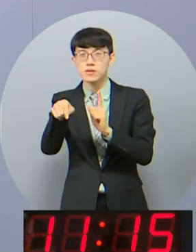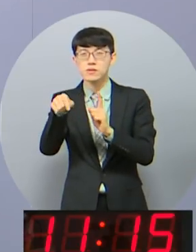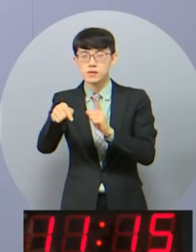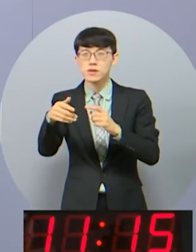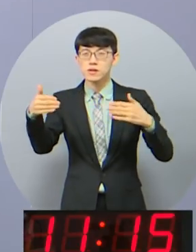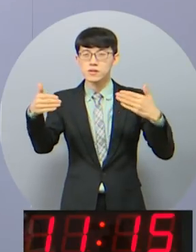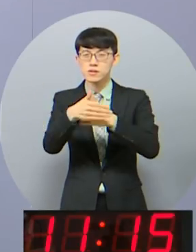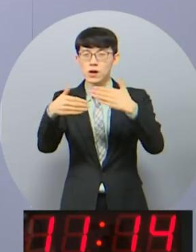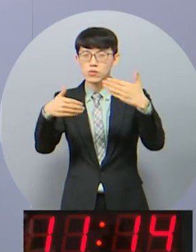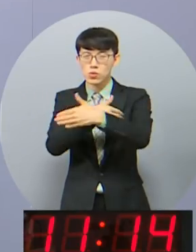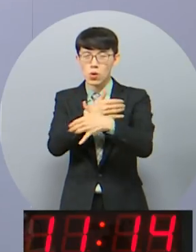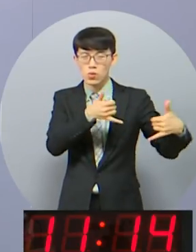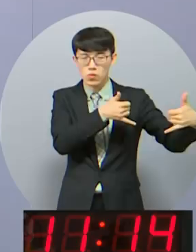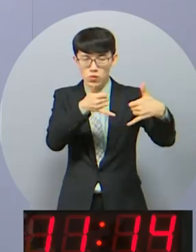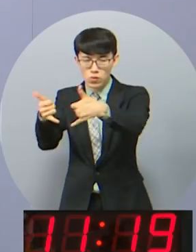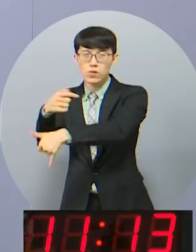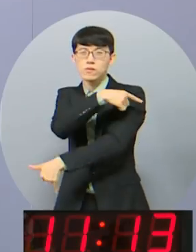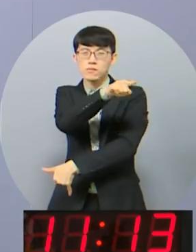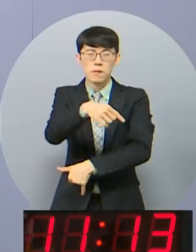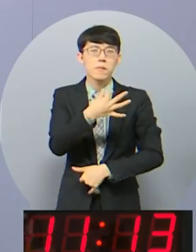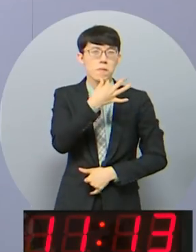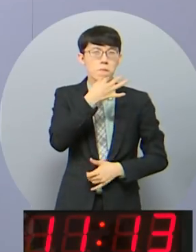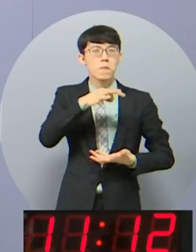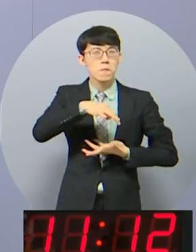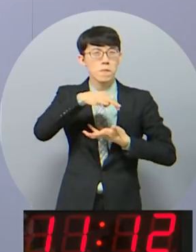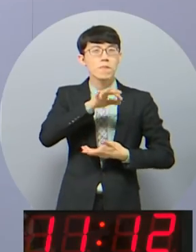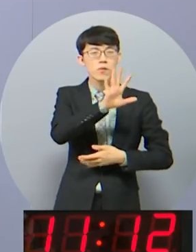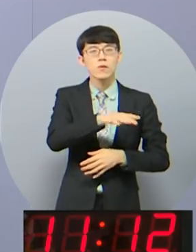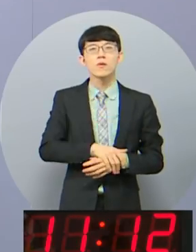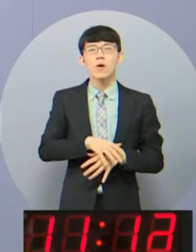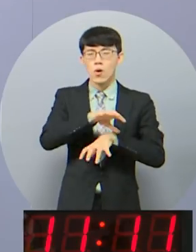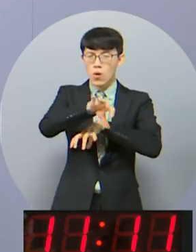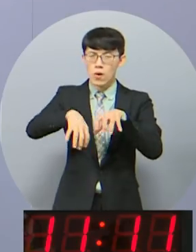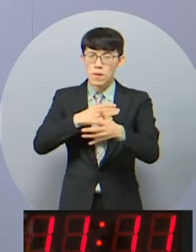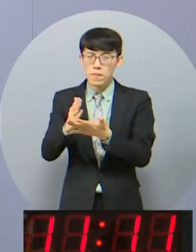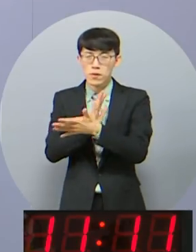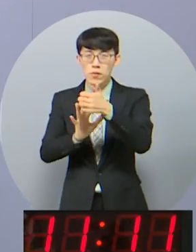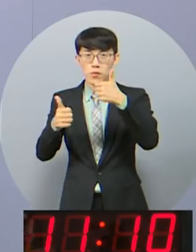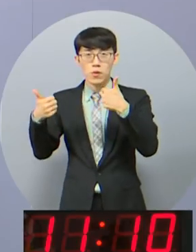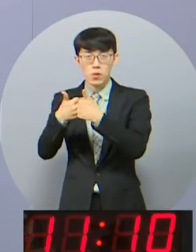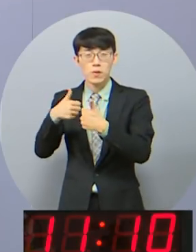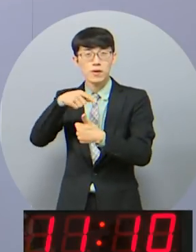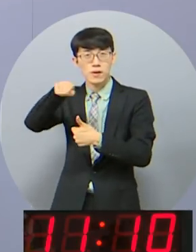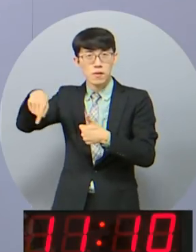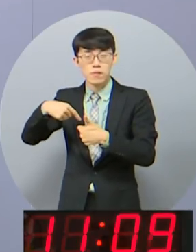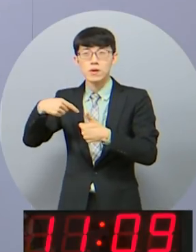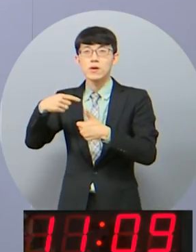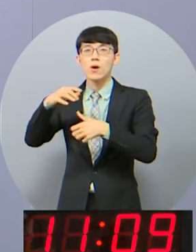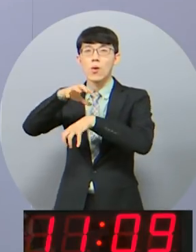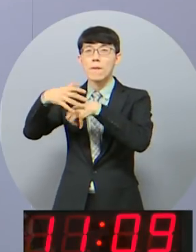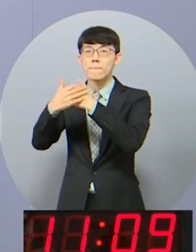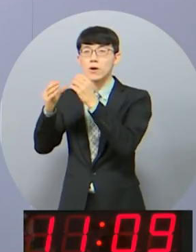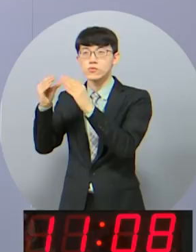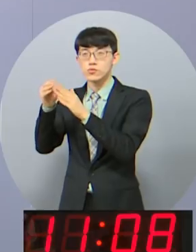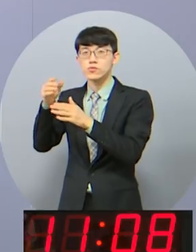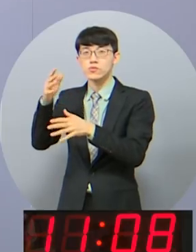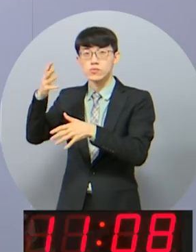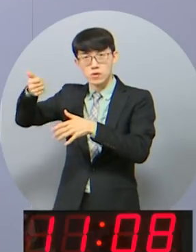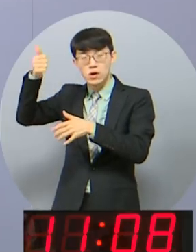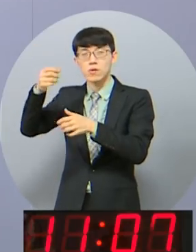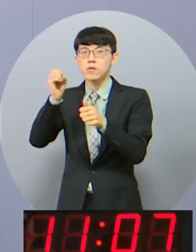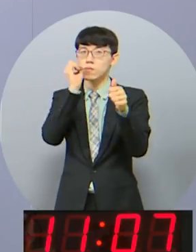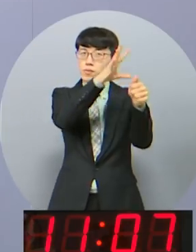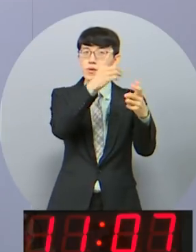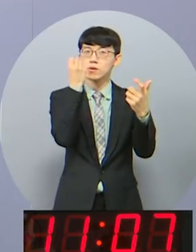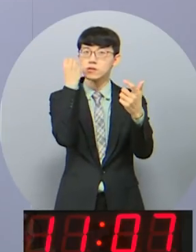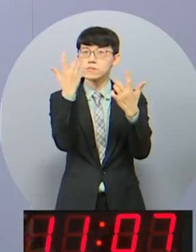他们感到忧虑。那在这个环评的委员会上面，其实环保署的这个长官也有向新北市政府来提出，